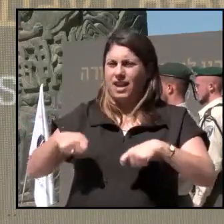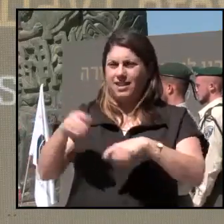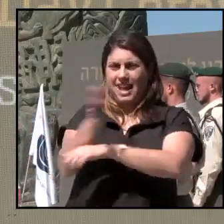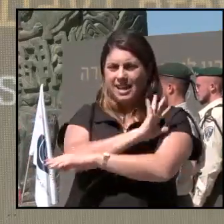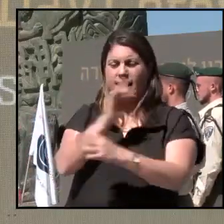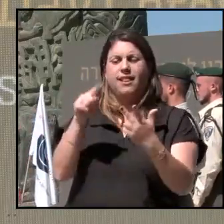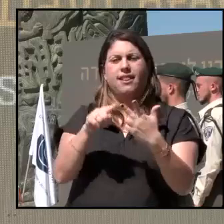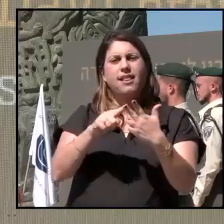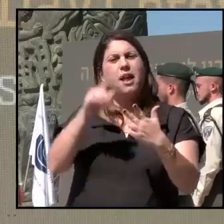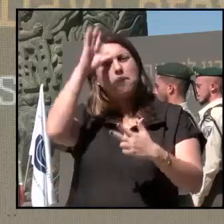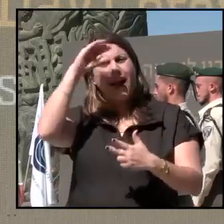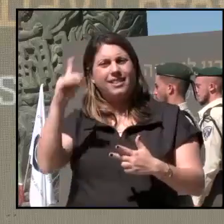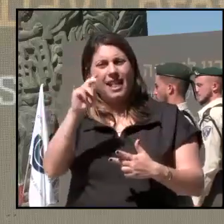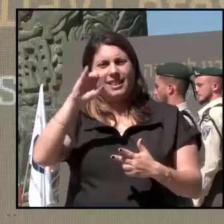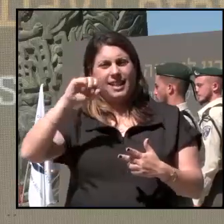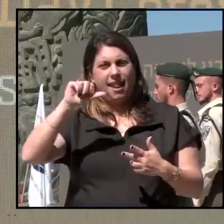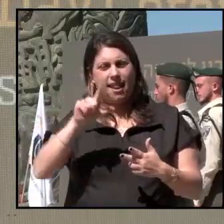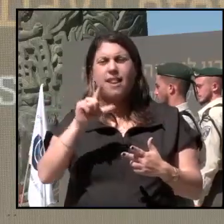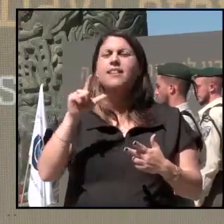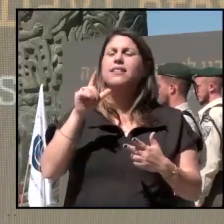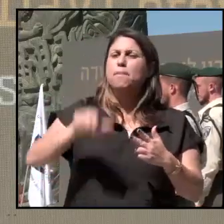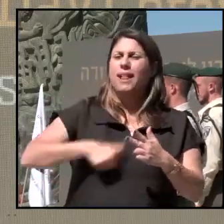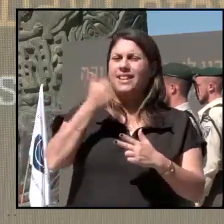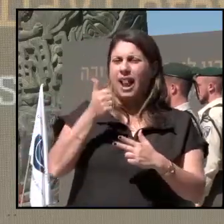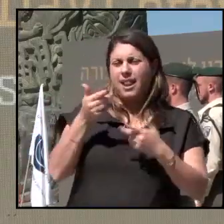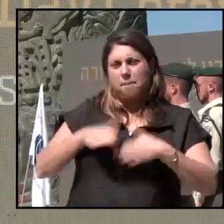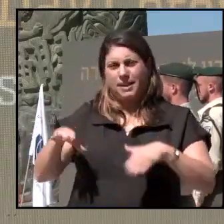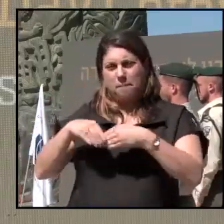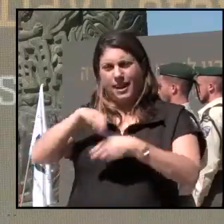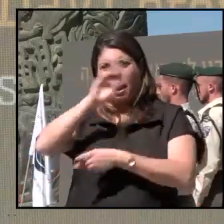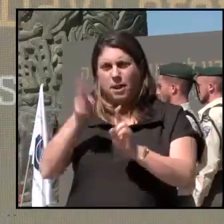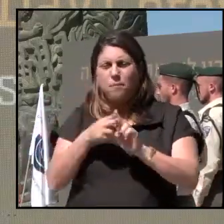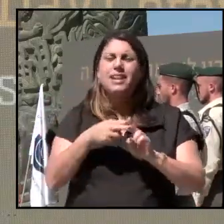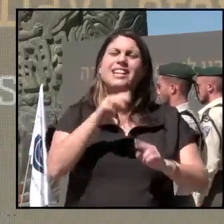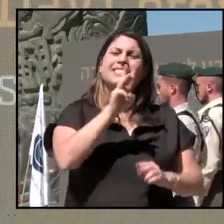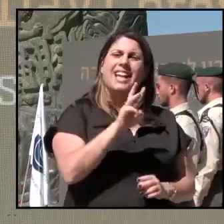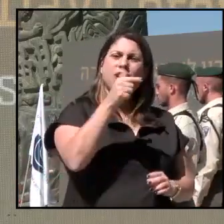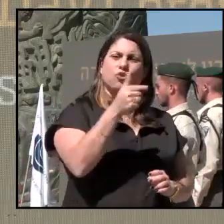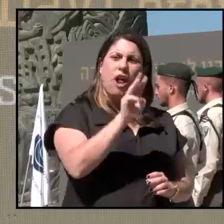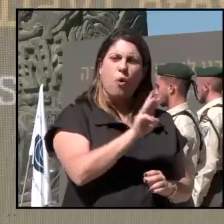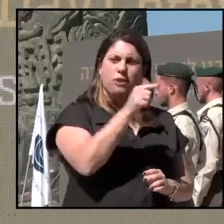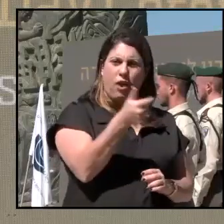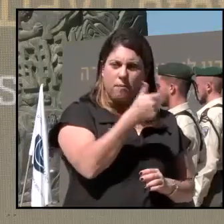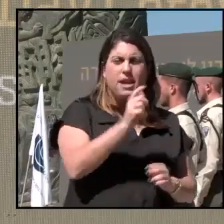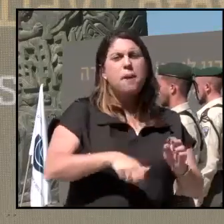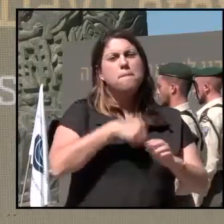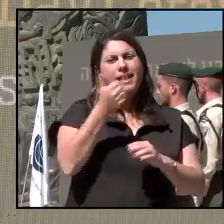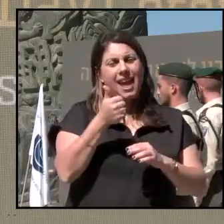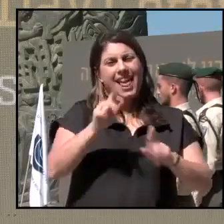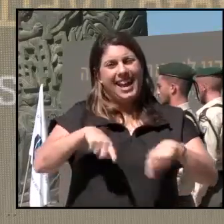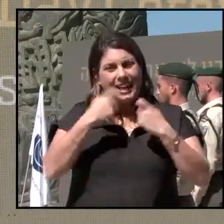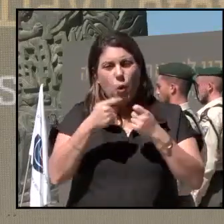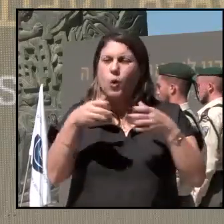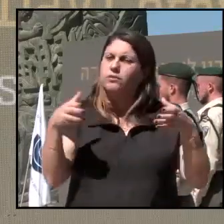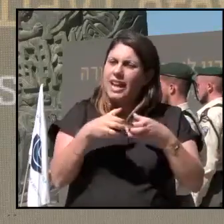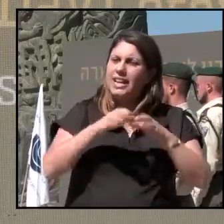דניאל מריאשין, מנכ"ל בני ברית הבינלאומי, מר שר שלום ג'רבי, מנהל החטיבה לחינוך ולקהילה של